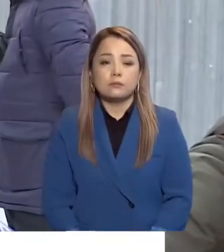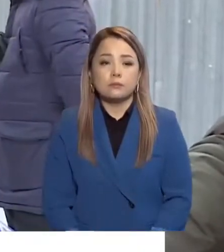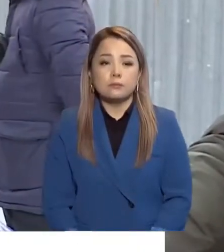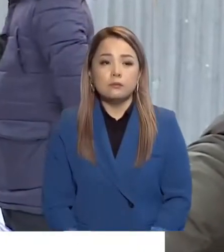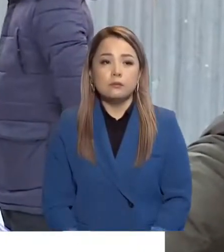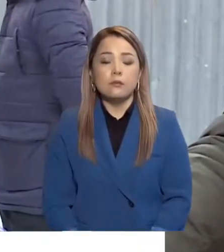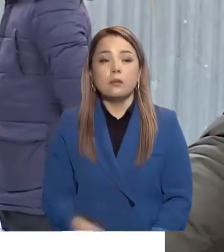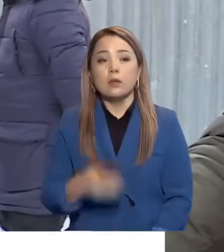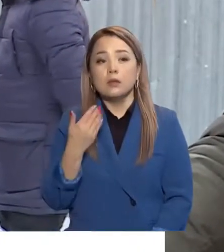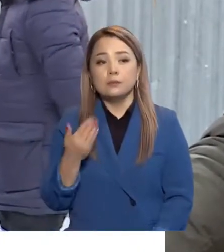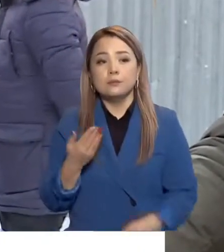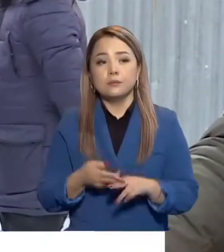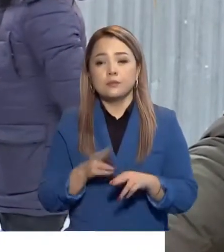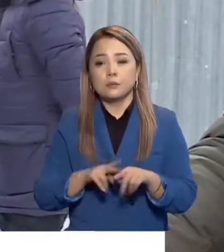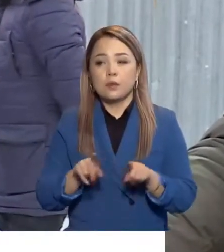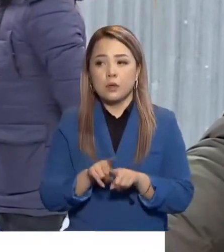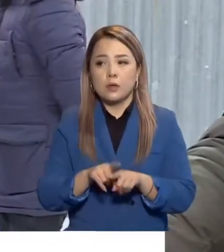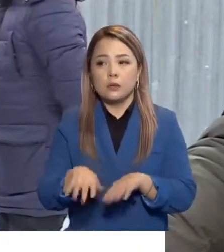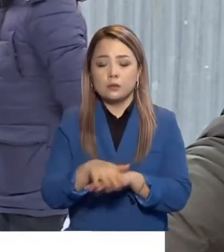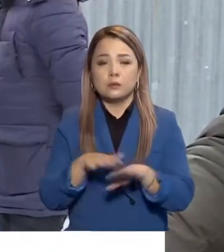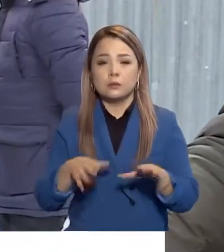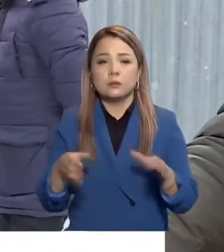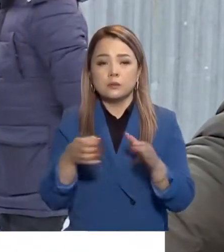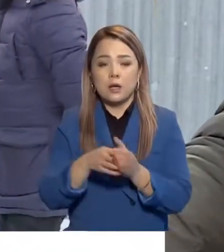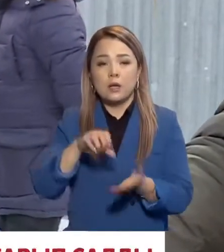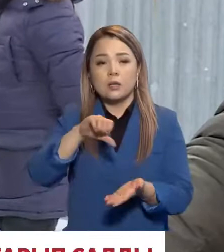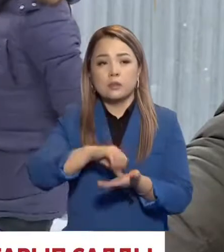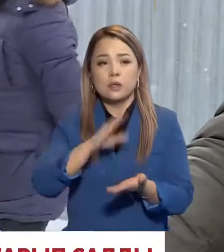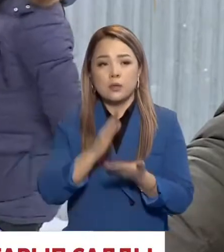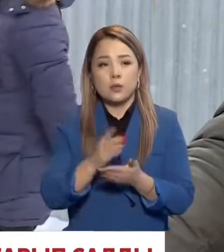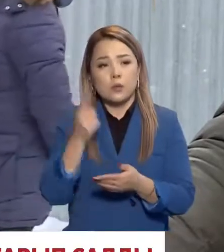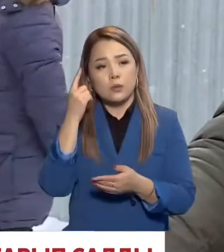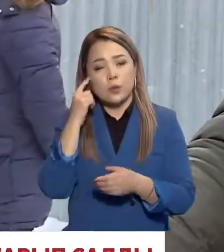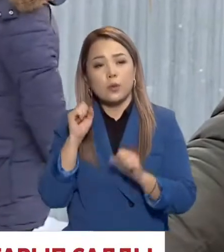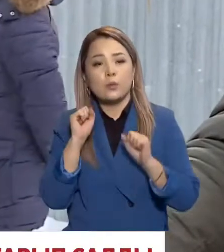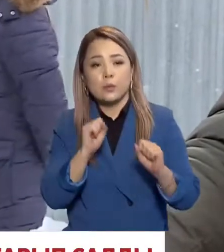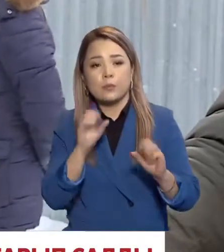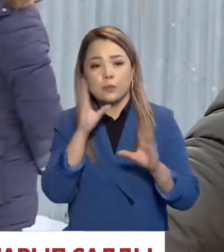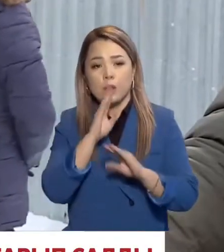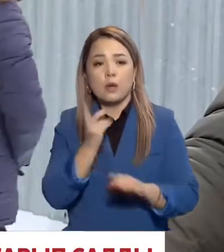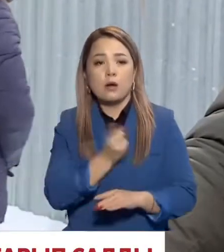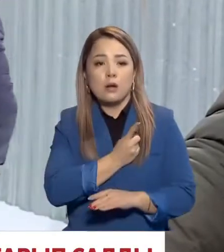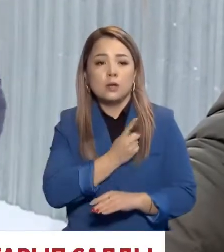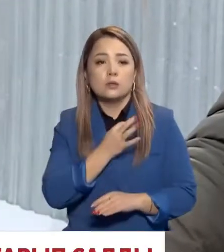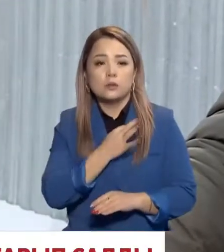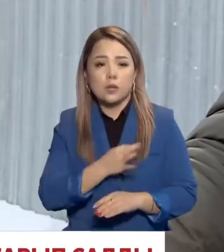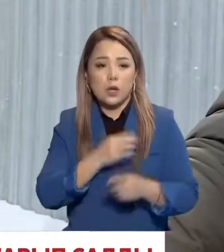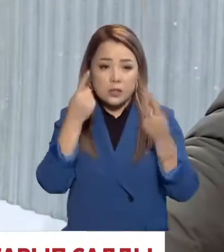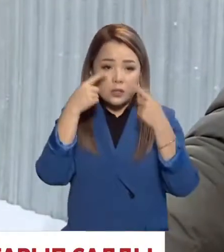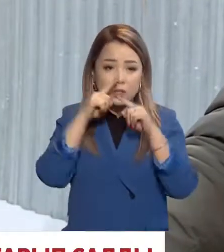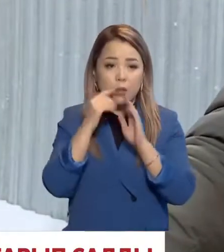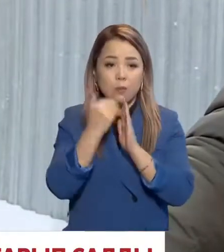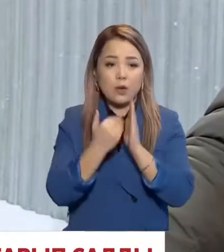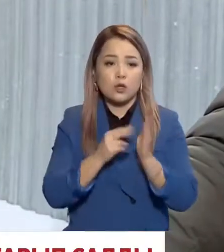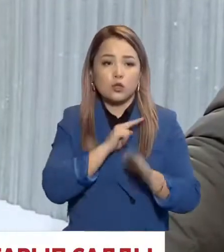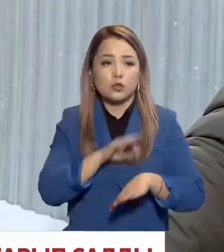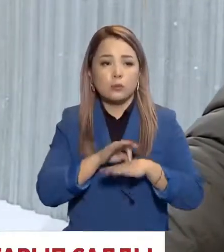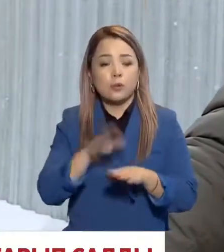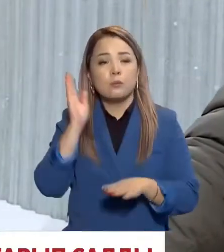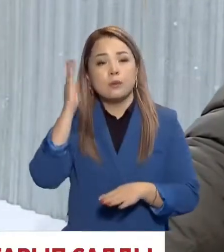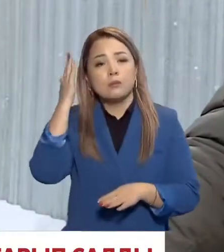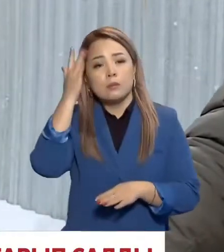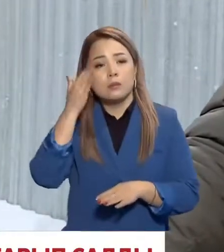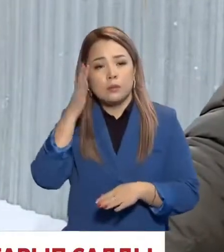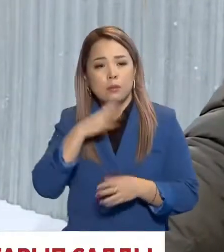Қатарластарымның барлығы әскерге кетіп барады. Мен де барамын. Кейін жоғарғы оқу орнына түсемін ғой деп кетіп еді. Жалғыз ұлым. Ол инженер бағдарламашы болғысы келетін.